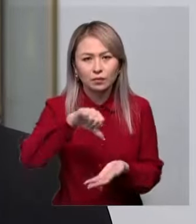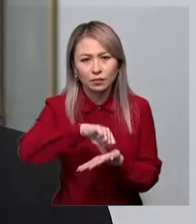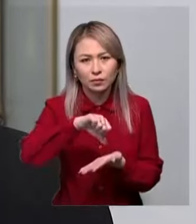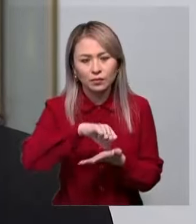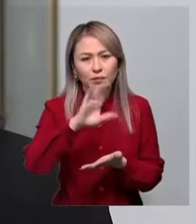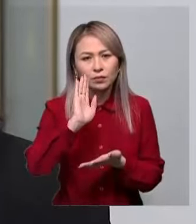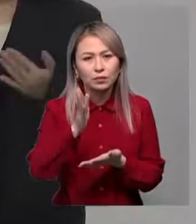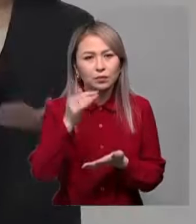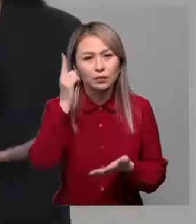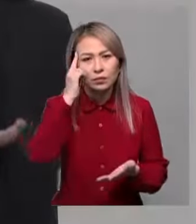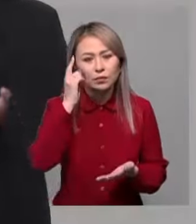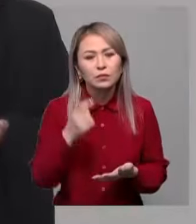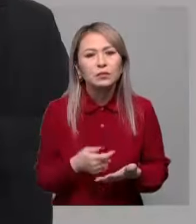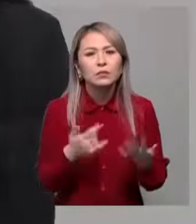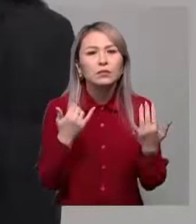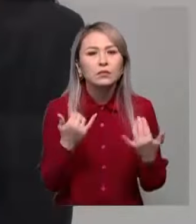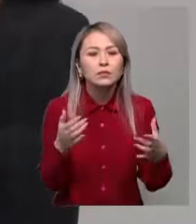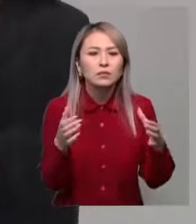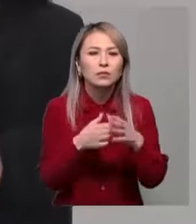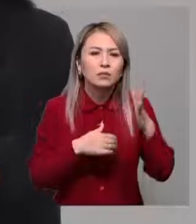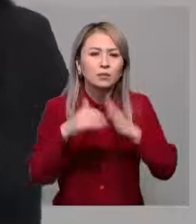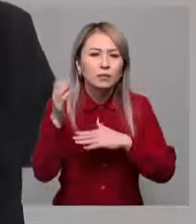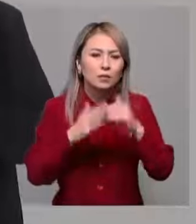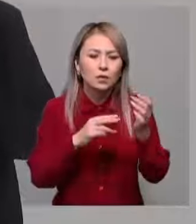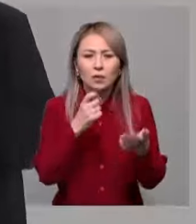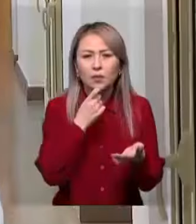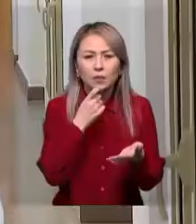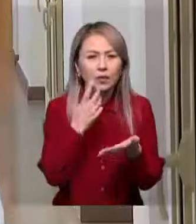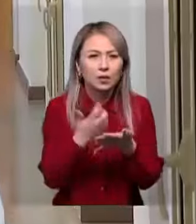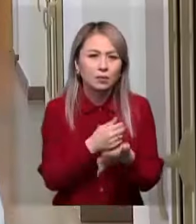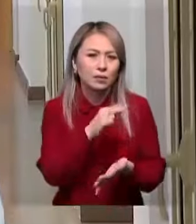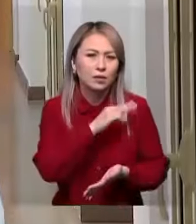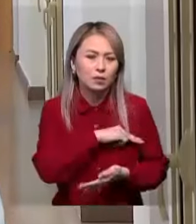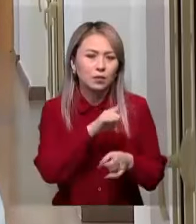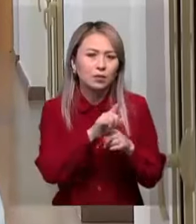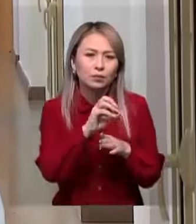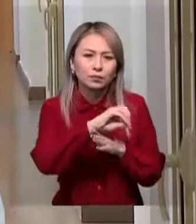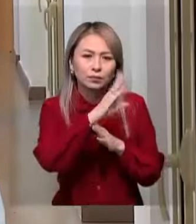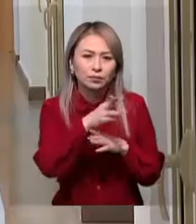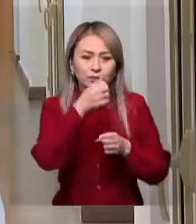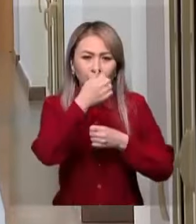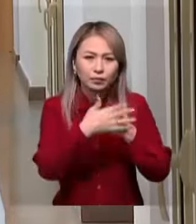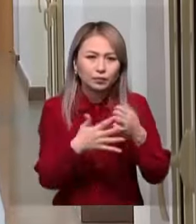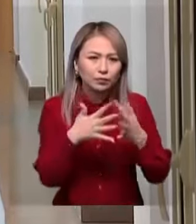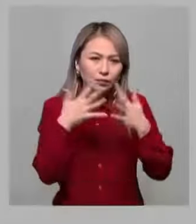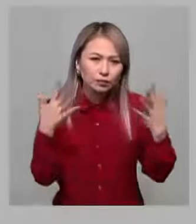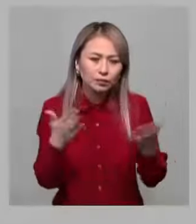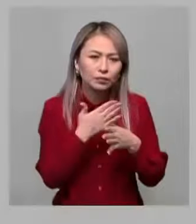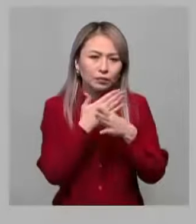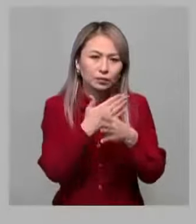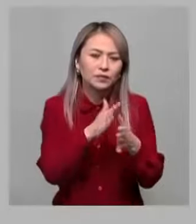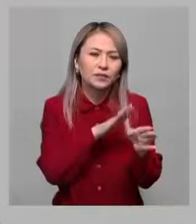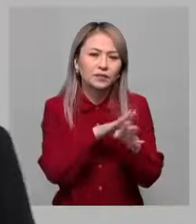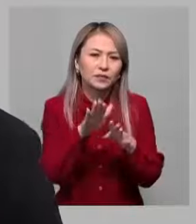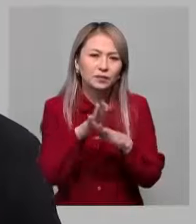ие болатын шығармын. Айдана ғазір тәжірибесі жұмыс табу қиын дейді. Дегенмен жұмыспен қамту орталығы үлкен қолдау көрсетіп, арманын